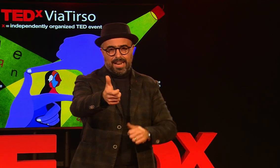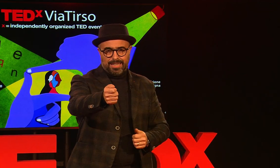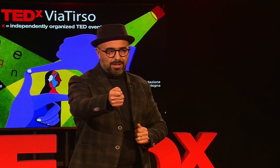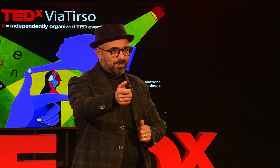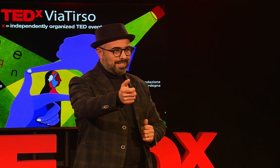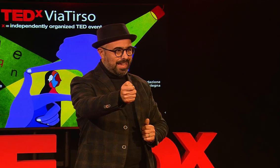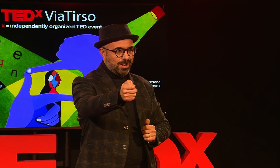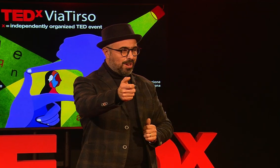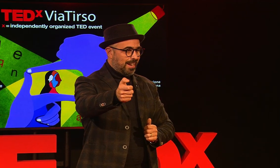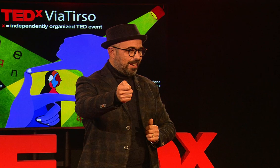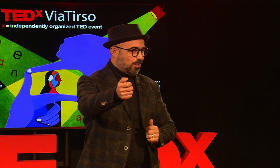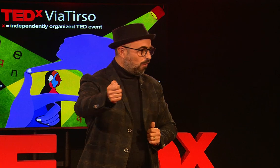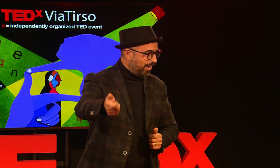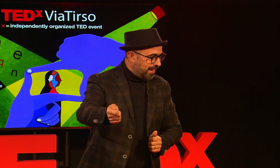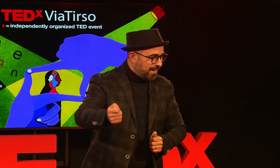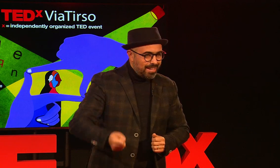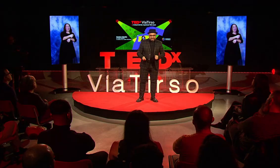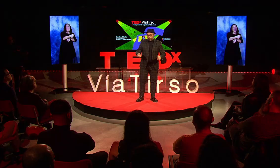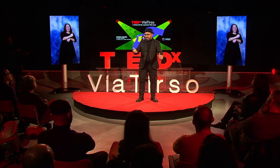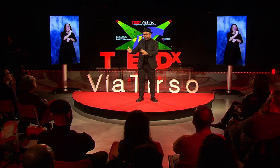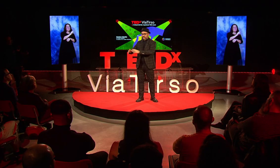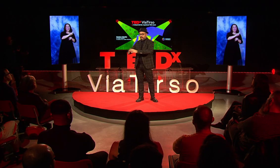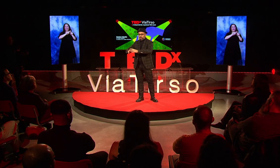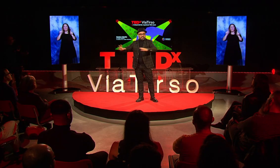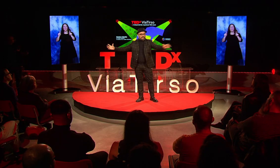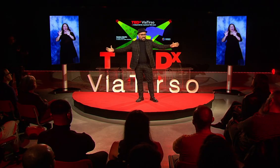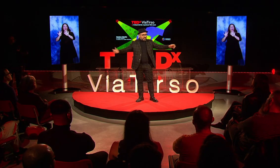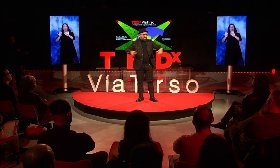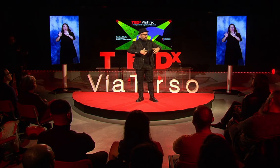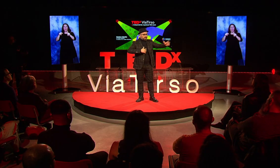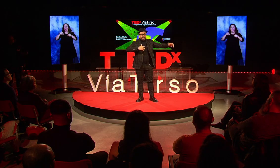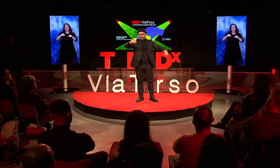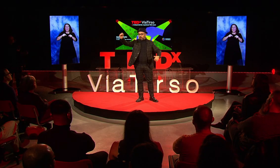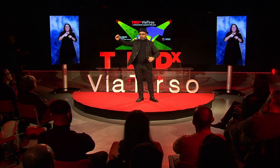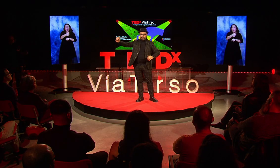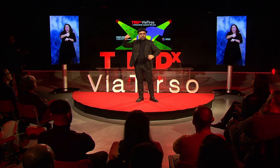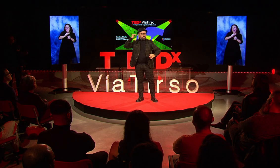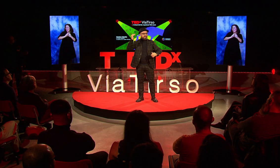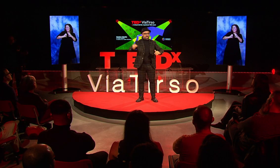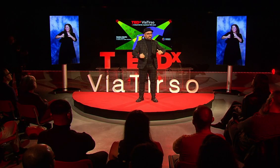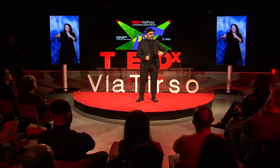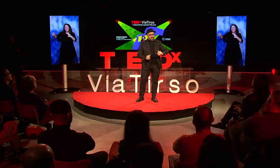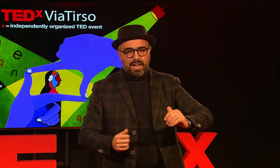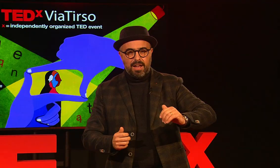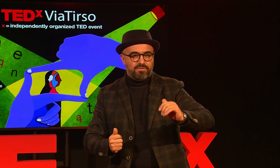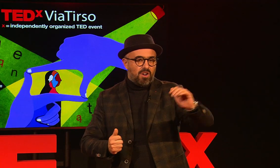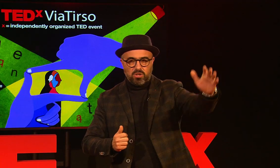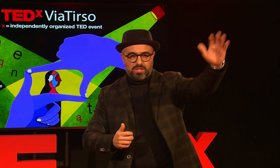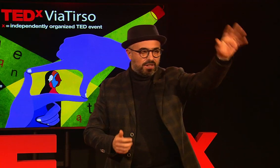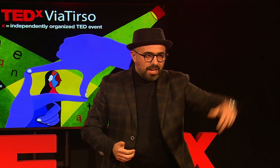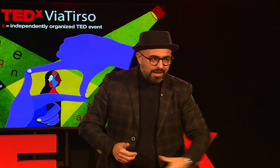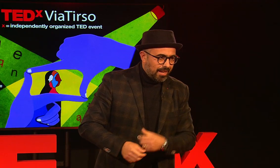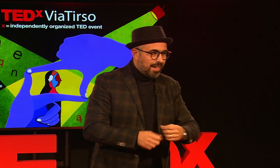cioè dai canali dallo 0 al 9 siamo passati a centinaia di canali a London queste top TV alla